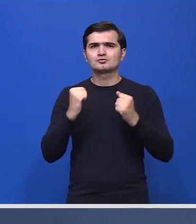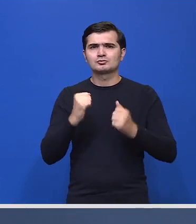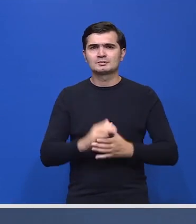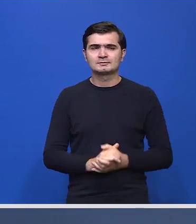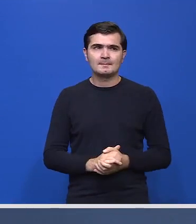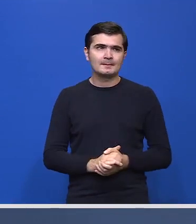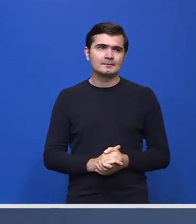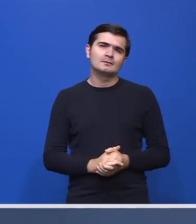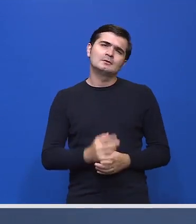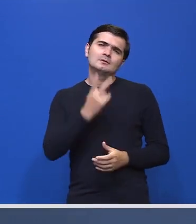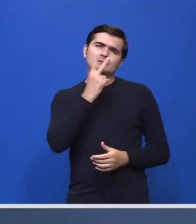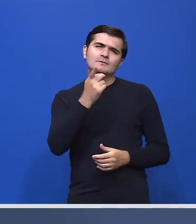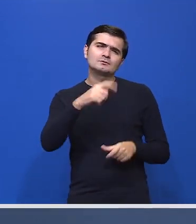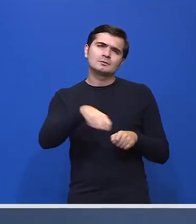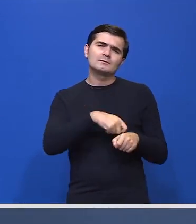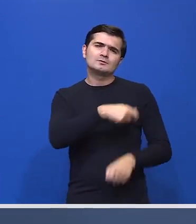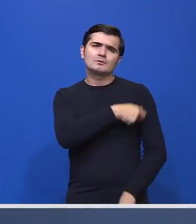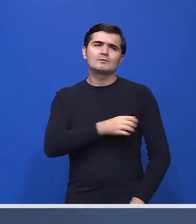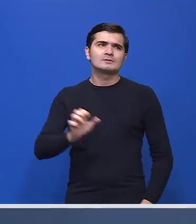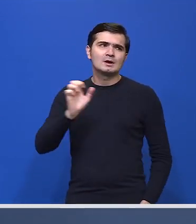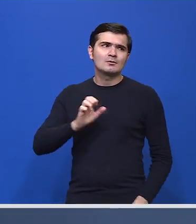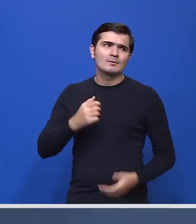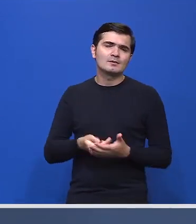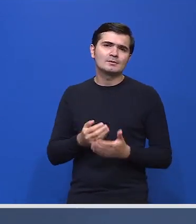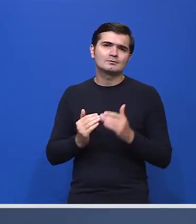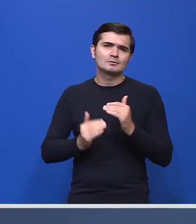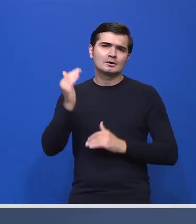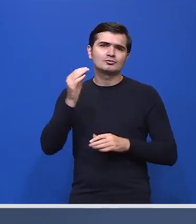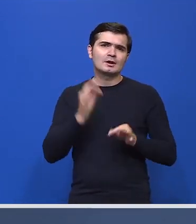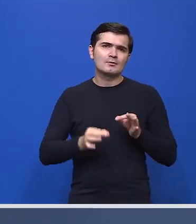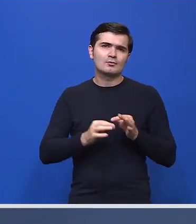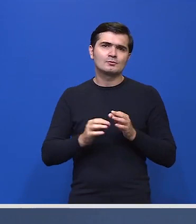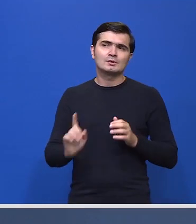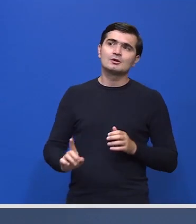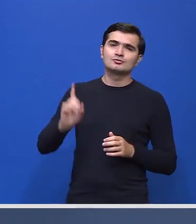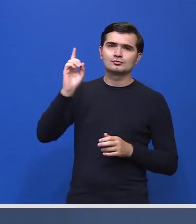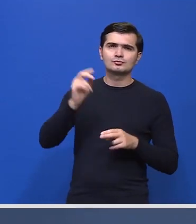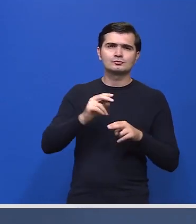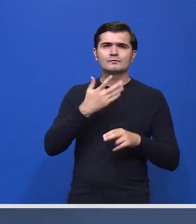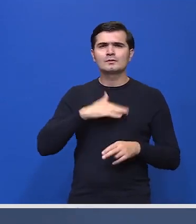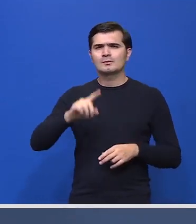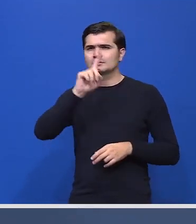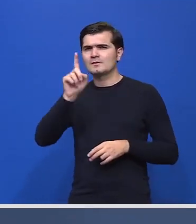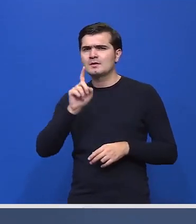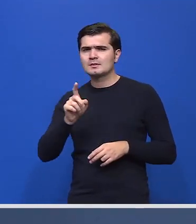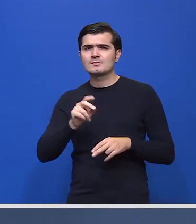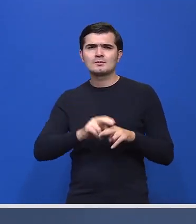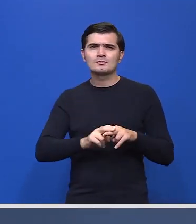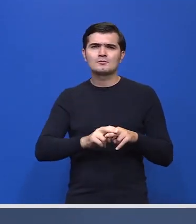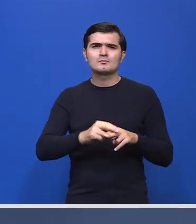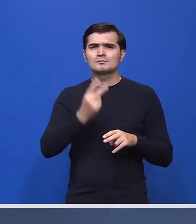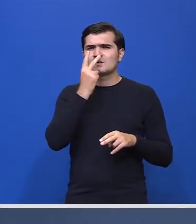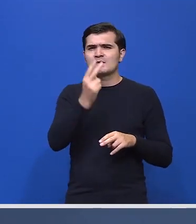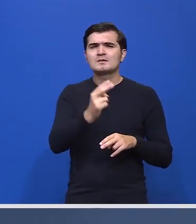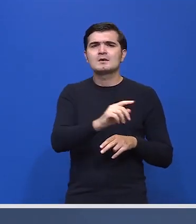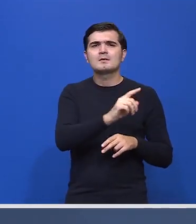Am văzut o revizuire a Comisiei Europene cu privire la creșterea economică în sus. V-aș întreba cum se vede de la prin ochii fiecărui